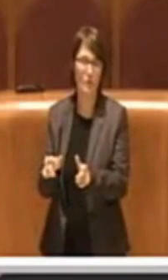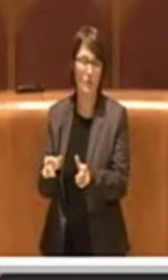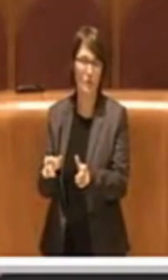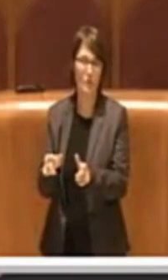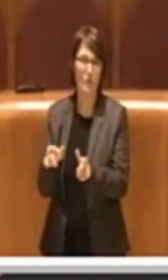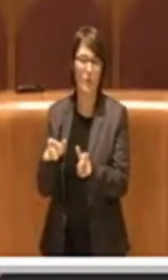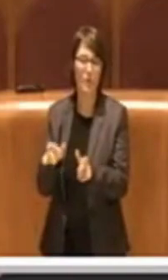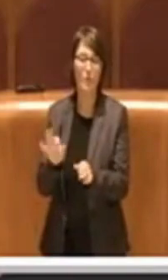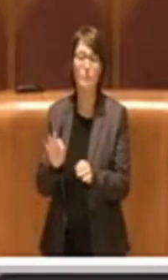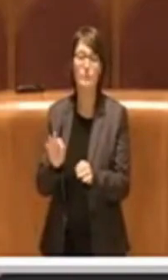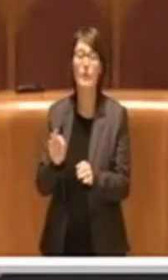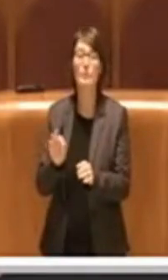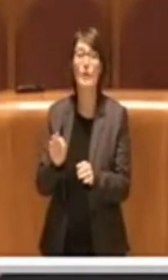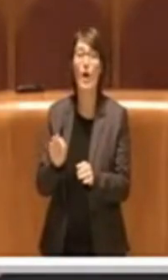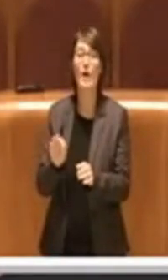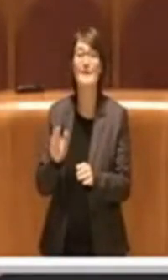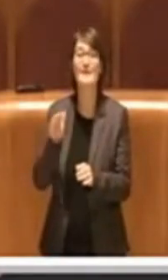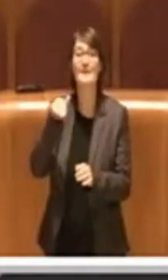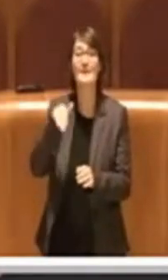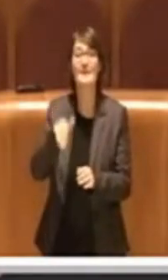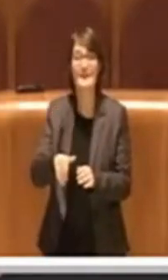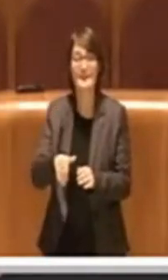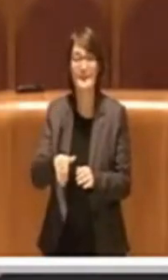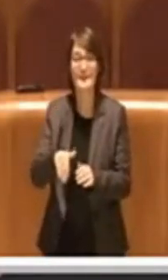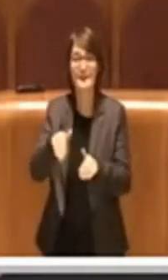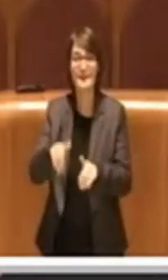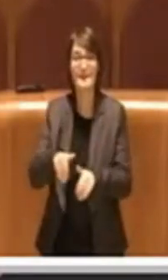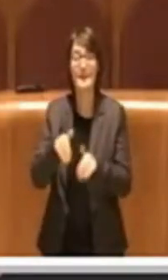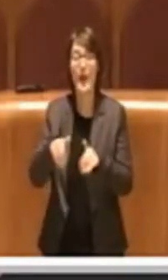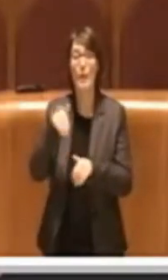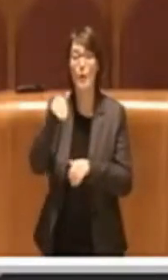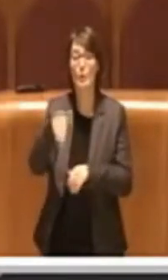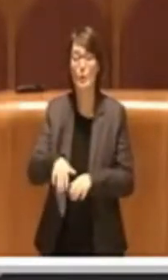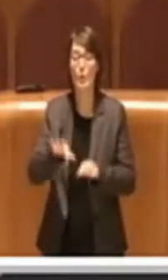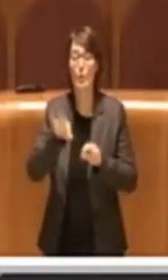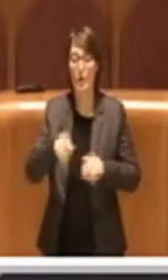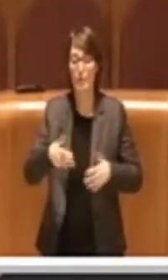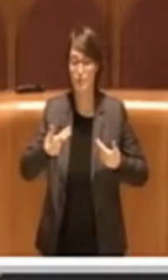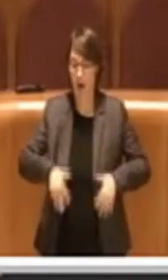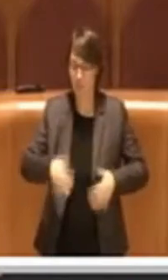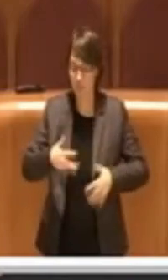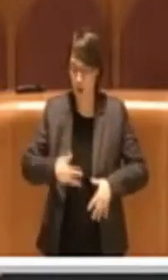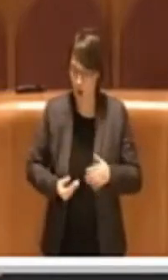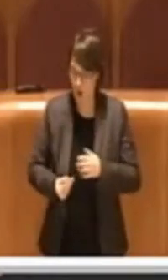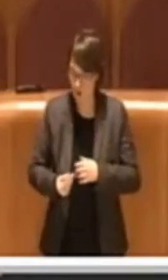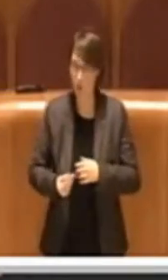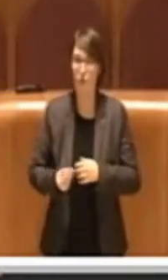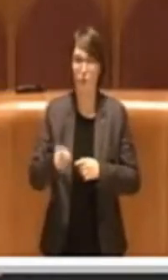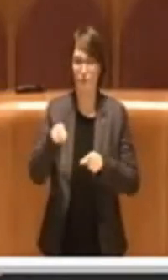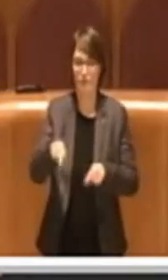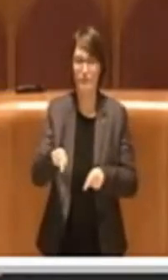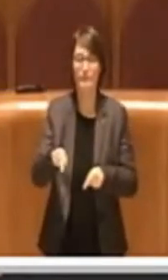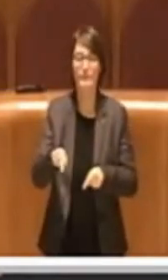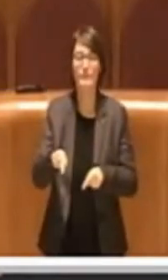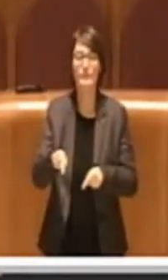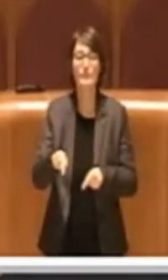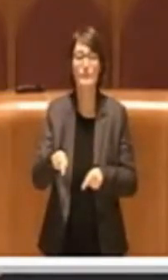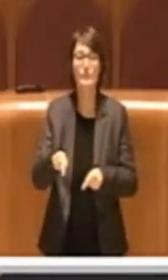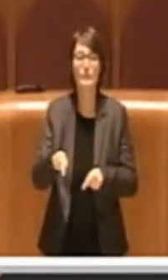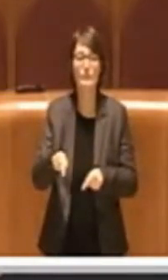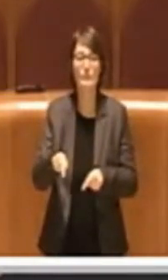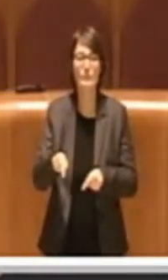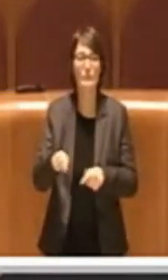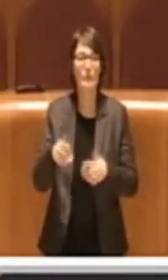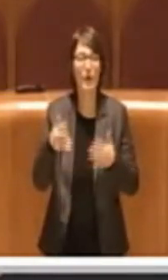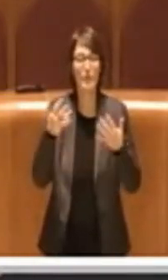le sepolture dei prodotti abortivi e che siano però collegati a un